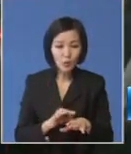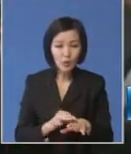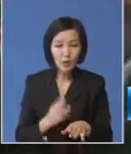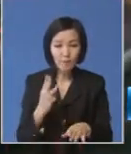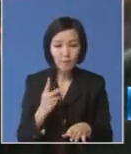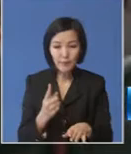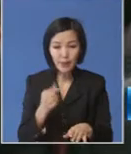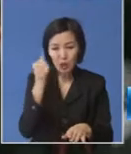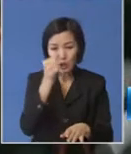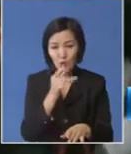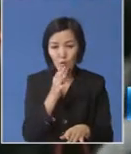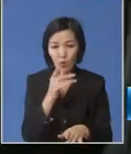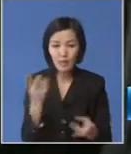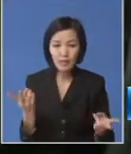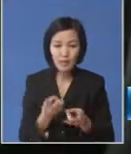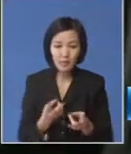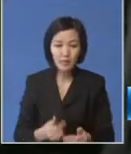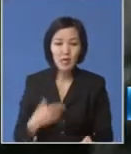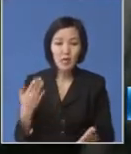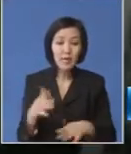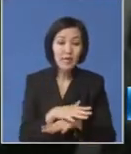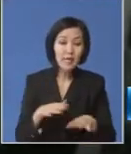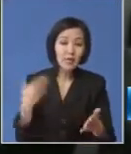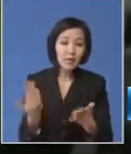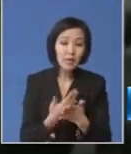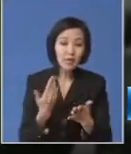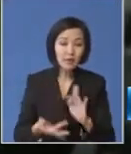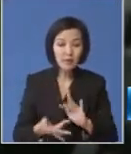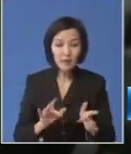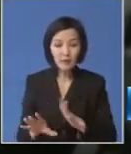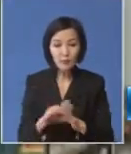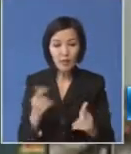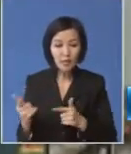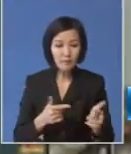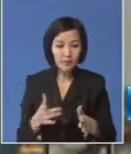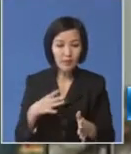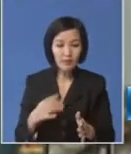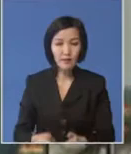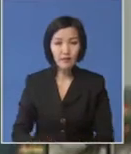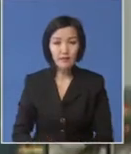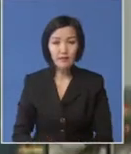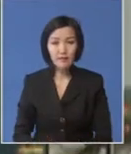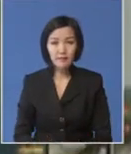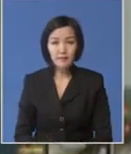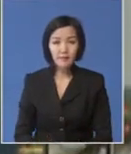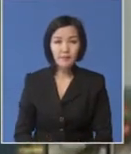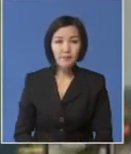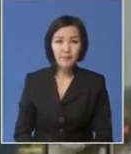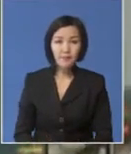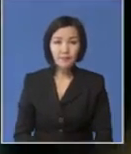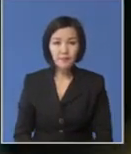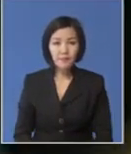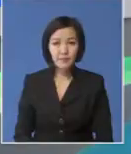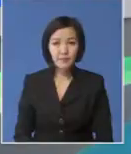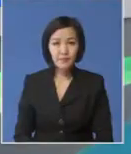бір жыл уақыт керек екен. Ел жаңалықтарын ғаламтор ақпараттарының негізінде дайындаған Аялым Сансызбаева, Жетісу арнасы.